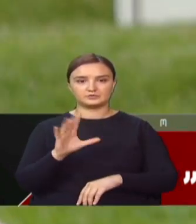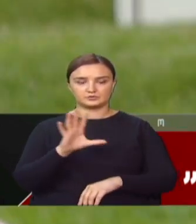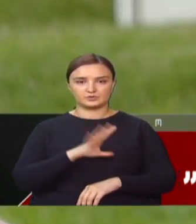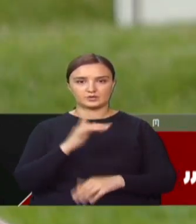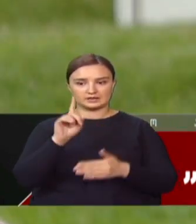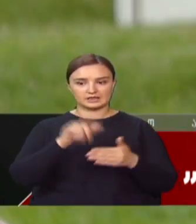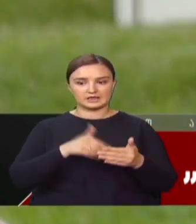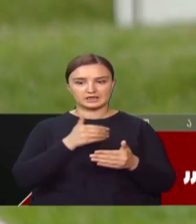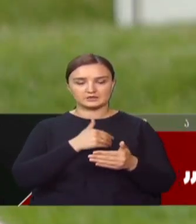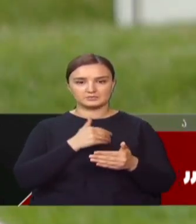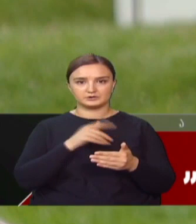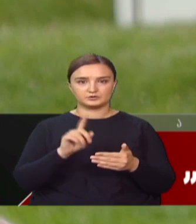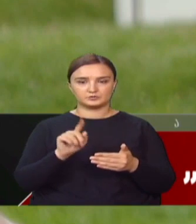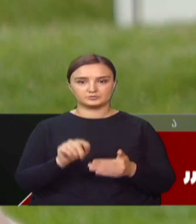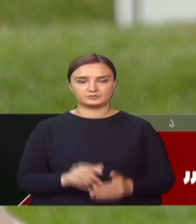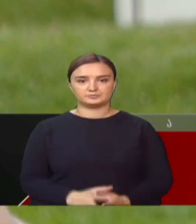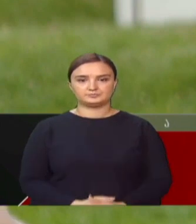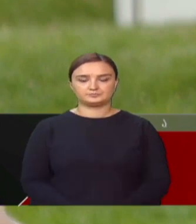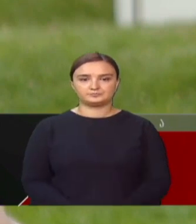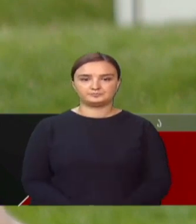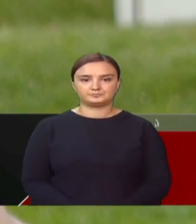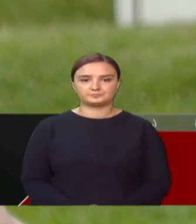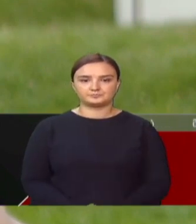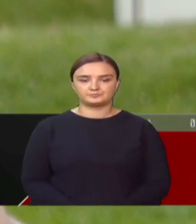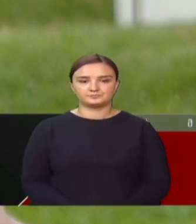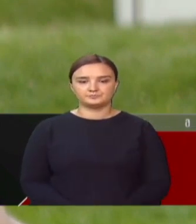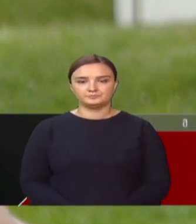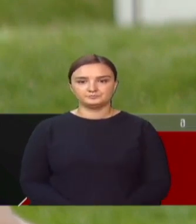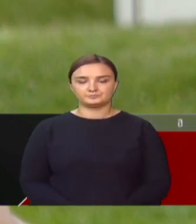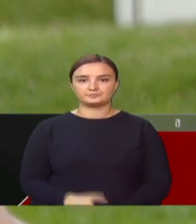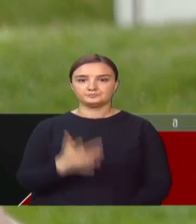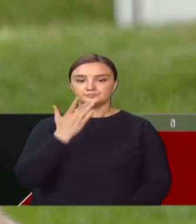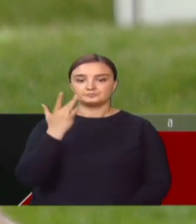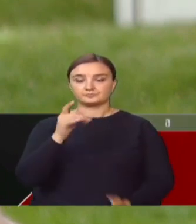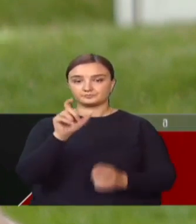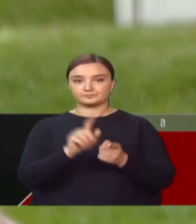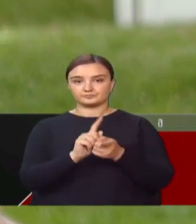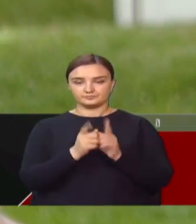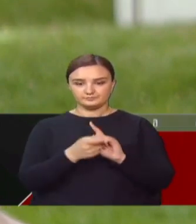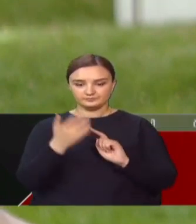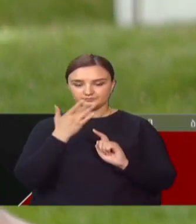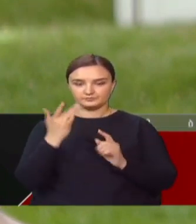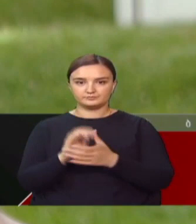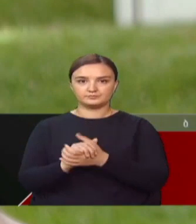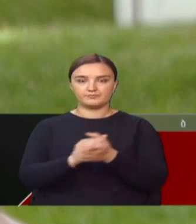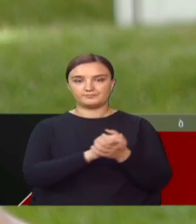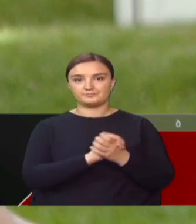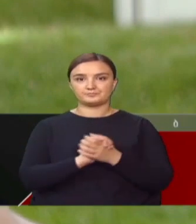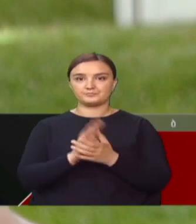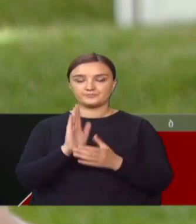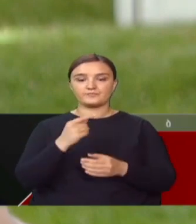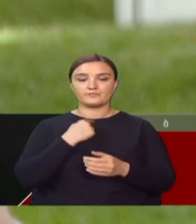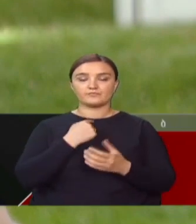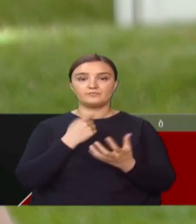ჰქონდა იმედი რომ რაღაცა რესურს შეიძენდა პოლიტიკოსებად ჩამოყალიბდებოდნენ პოლიტიკური გაერთიანება იქნებოდა